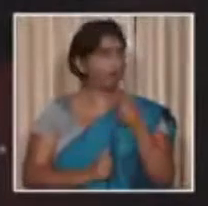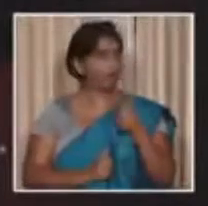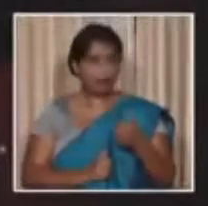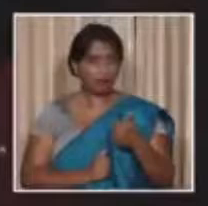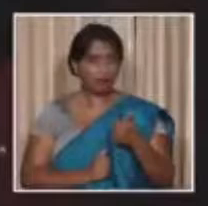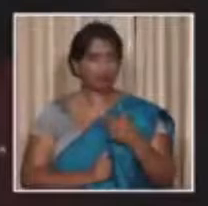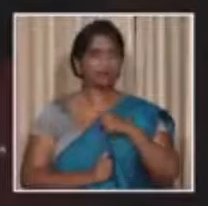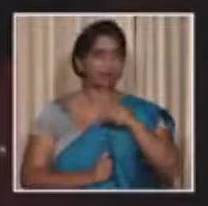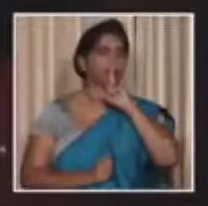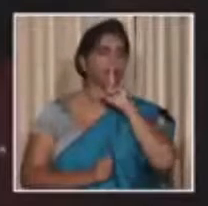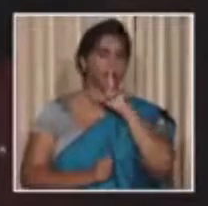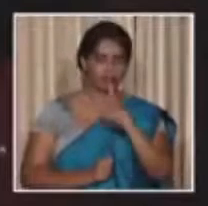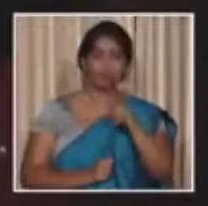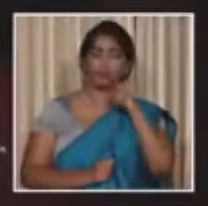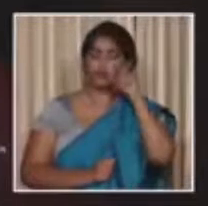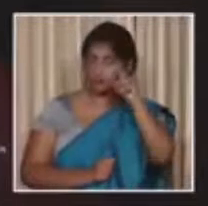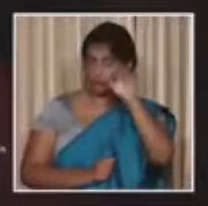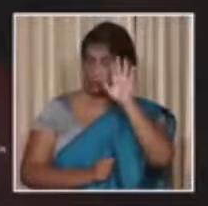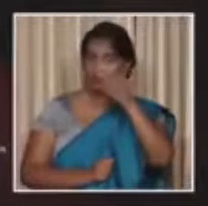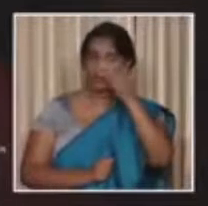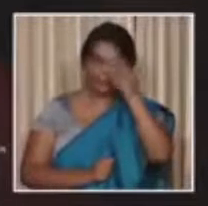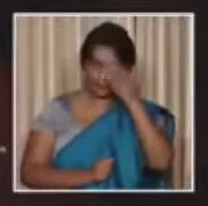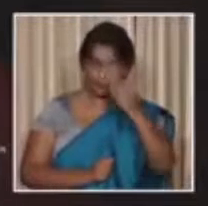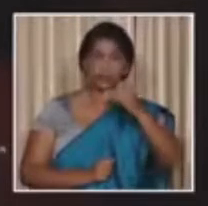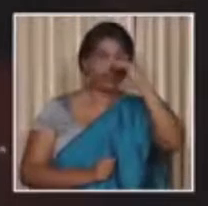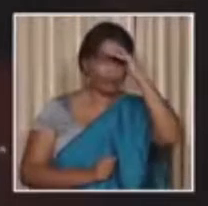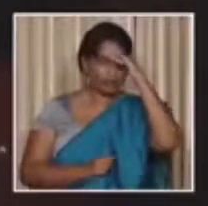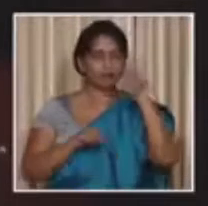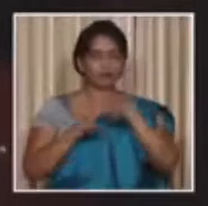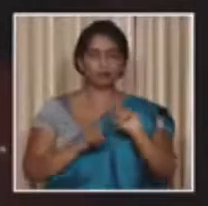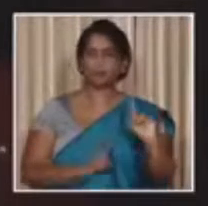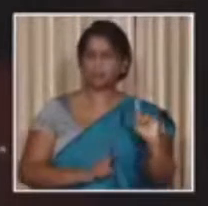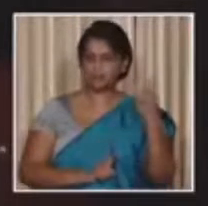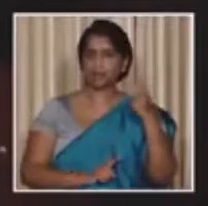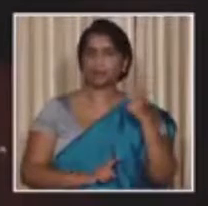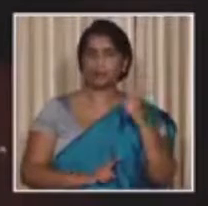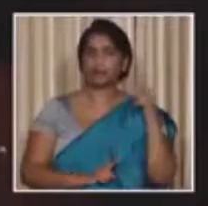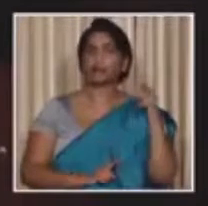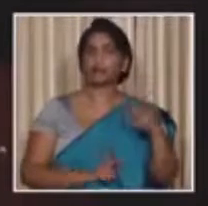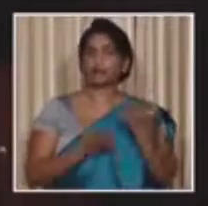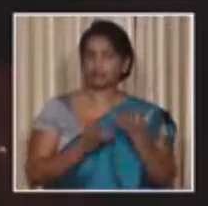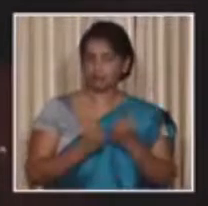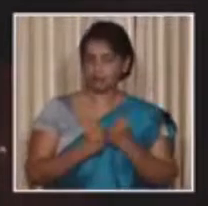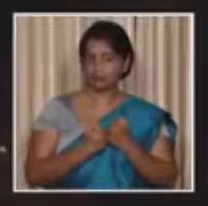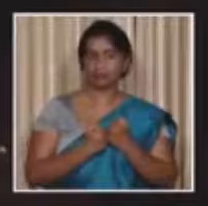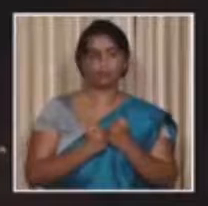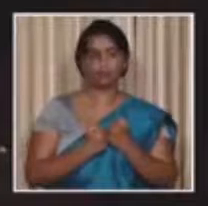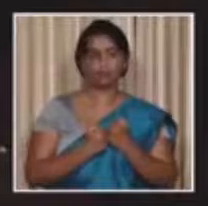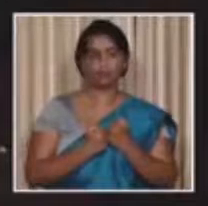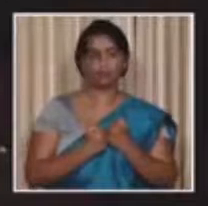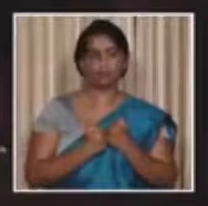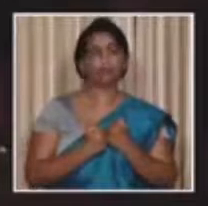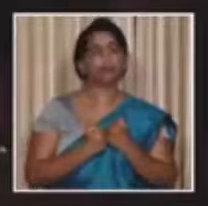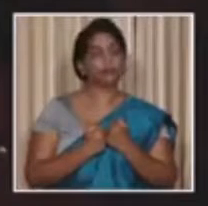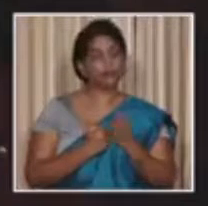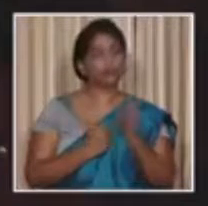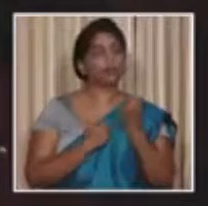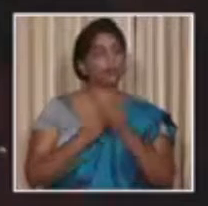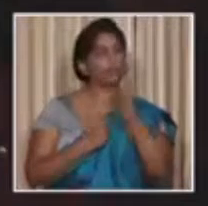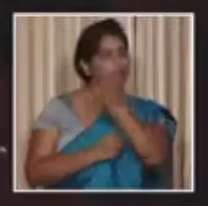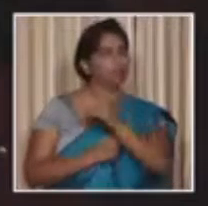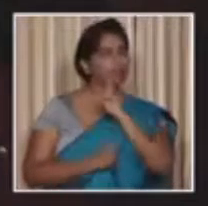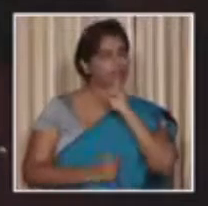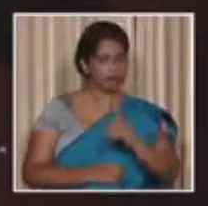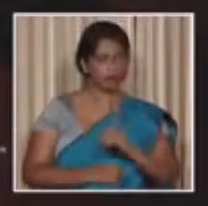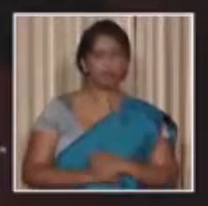තමුන්නාසේ අහනවා තමුන්නාසේ කරුණාකරලා නායකයා විදිහට නියෝගයක් දෙන්න මේකට අවශ්‍ය මුදල් දෙන්න කියලා